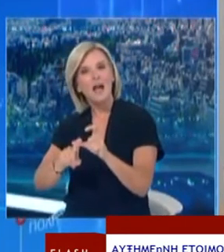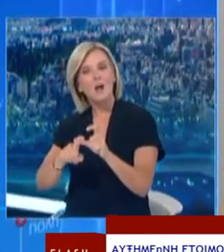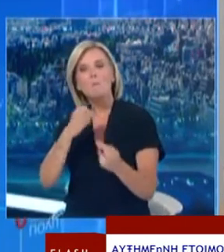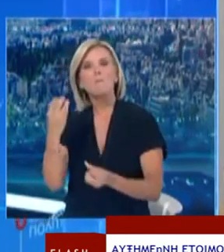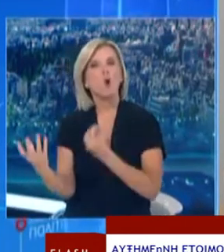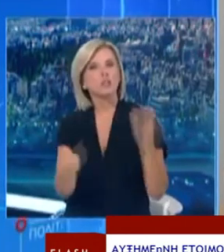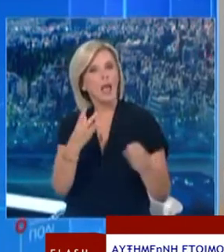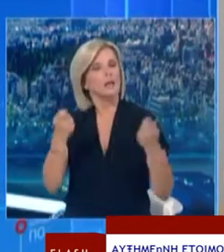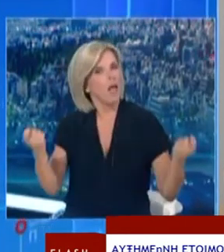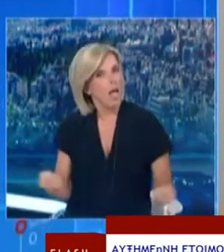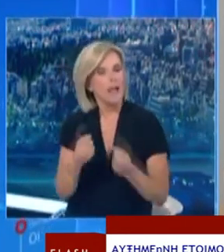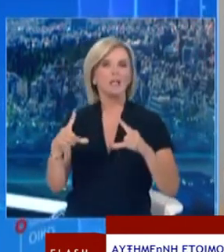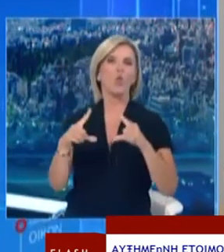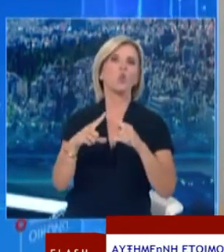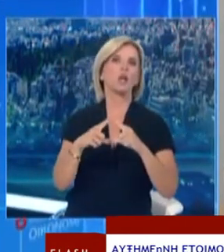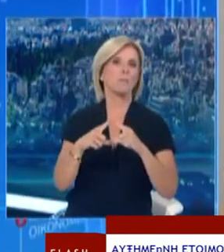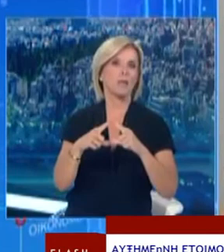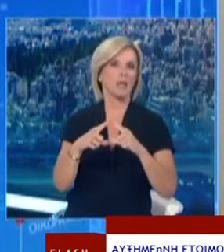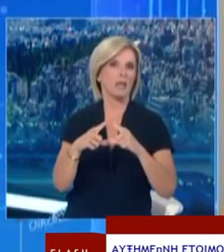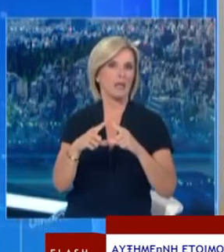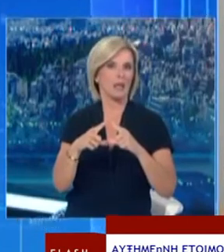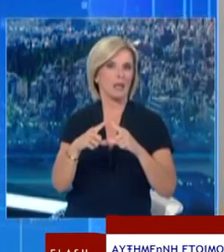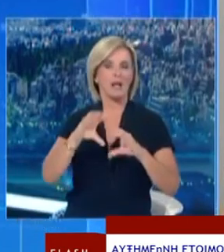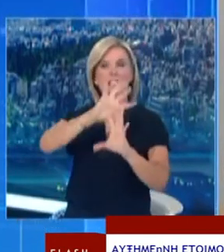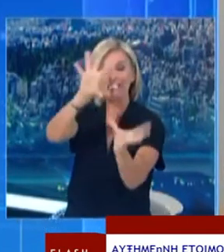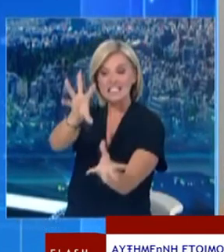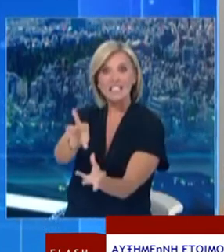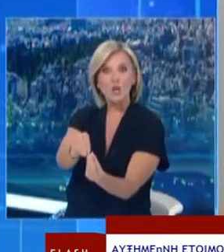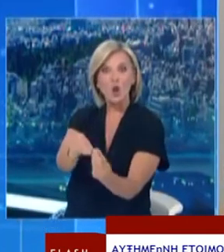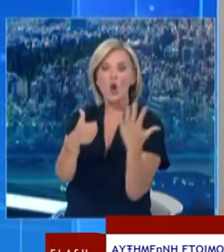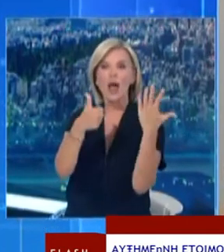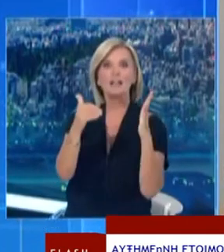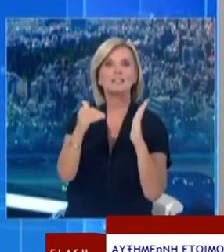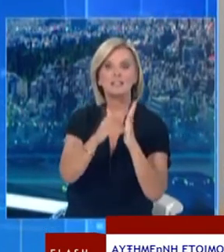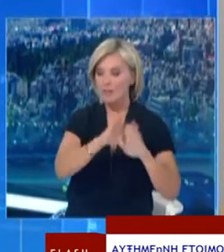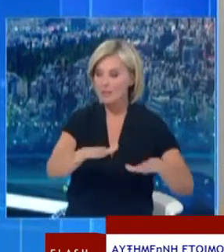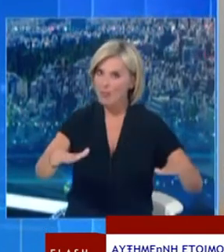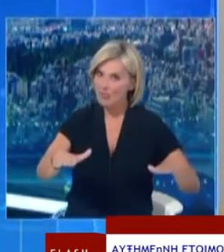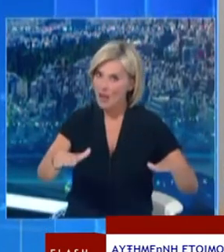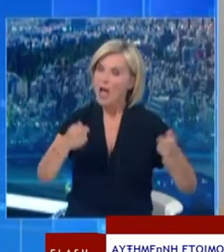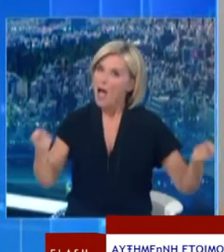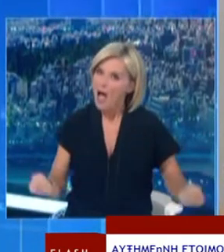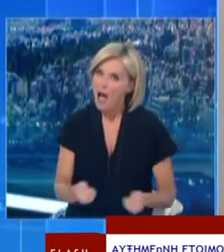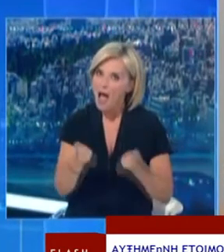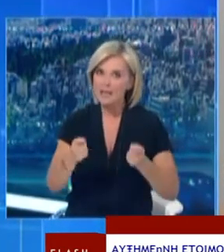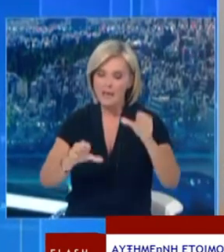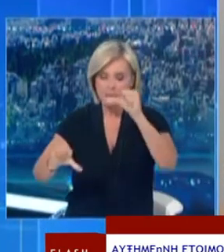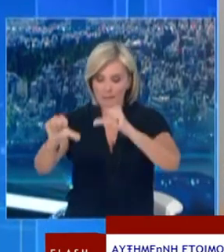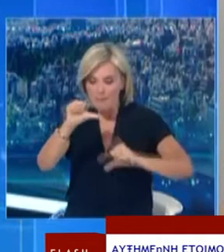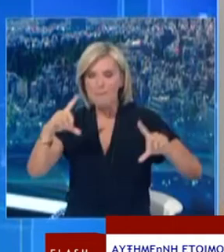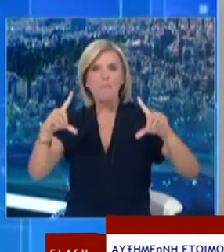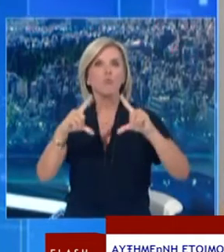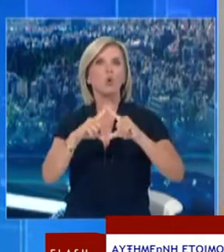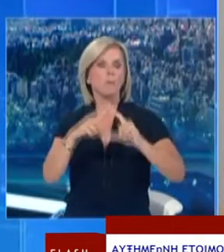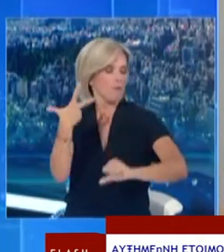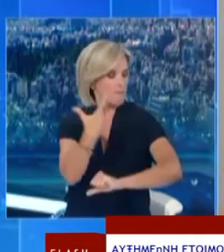3.732 παιδιών. Συνολικά 6.000 δηλαδή παιδιά πήραν μέρος σε αυτές τις μελέτες των εταιριών Pfizer και Moderna. Σήμερα